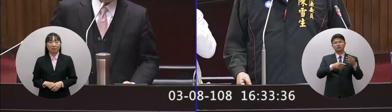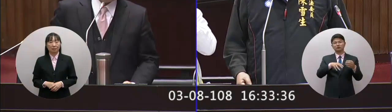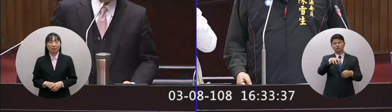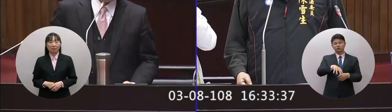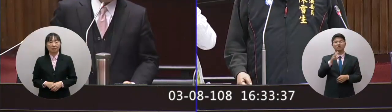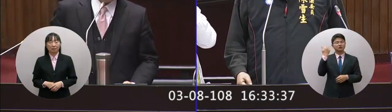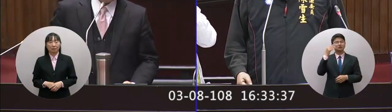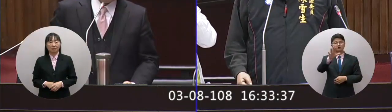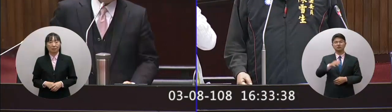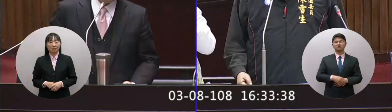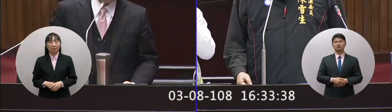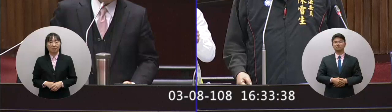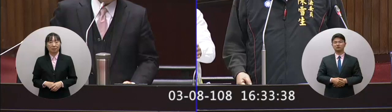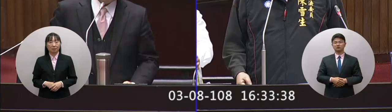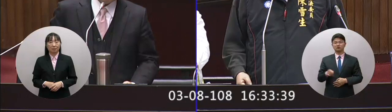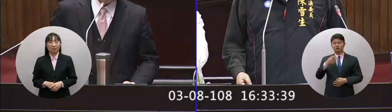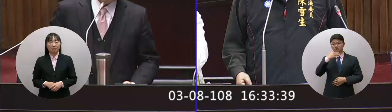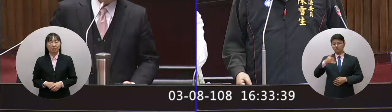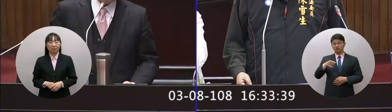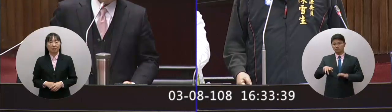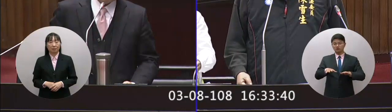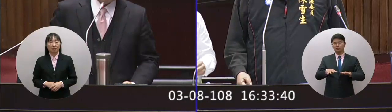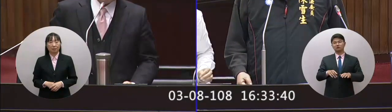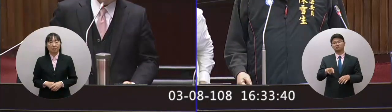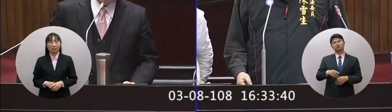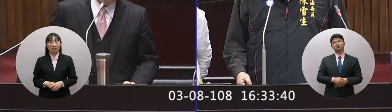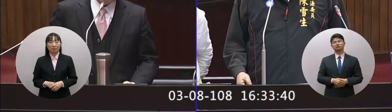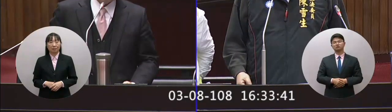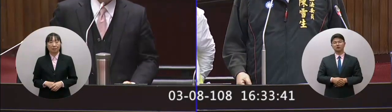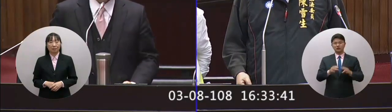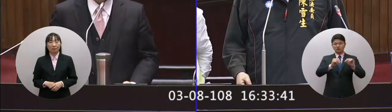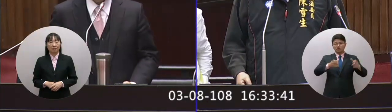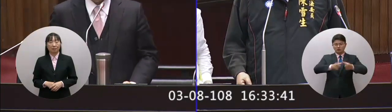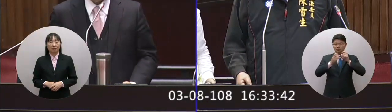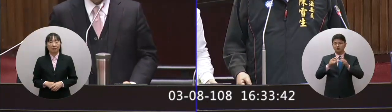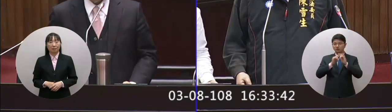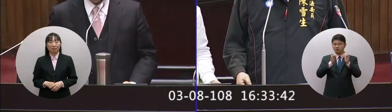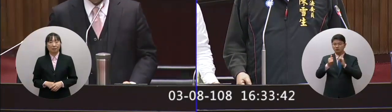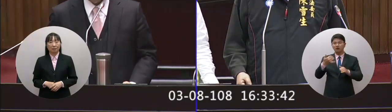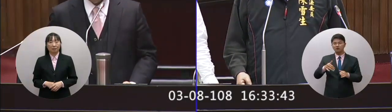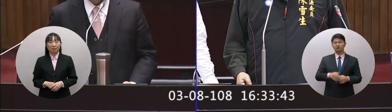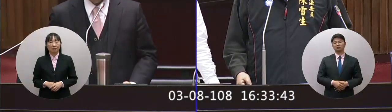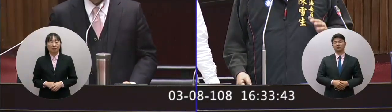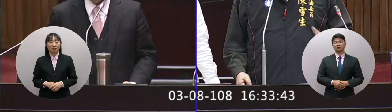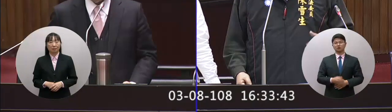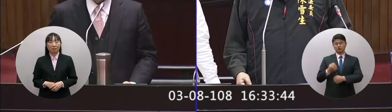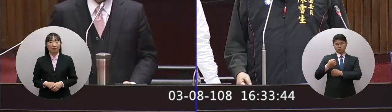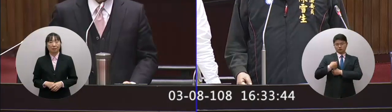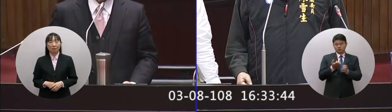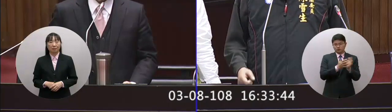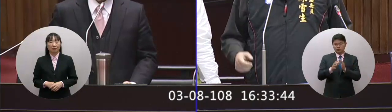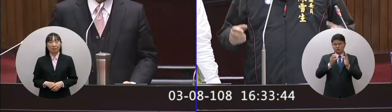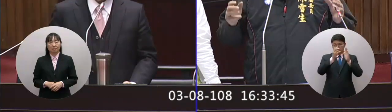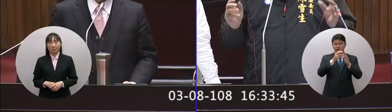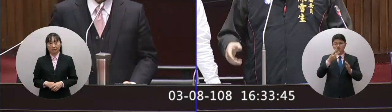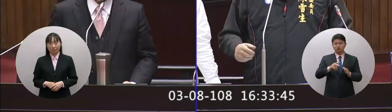到目前为止，还地于民还没有完全落实，还有军备局、国产署啊，还有跟我们马